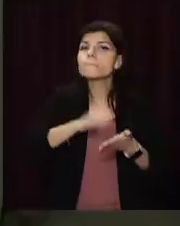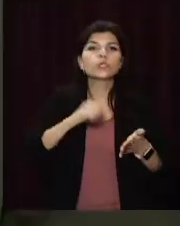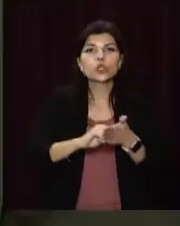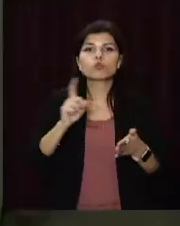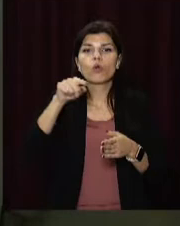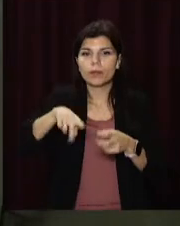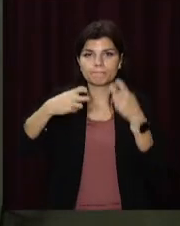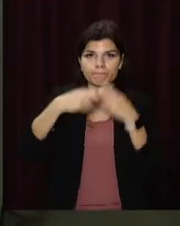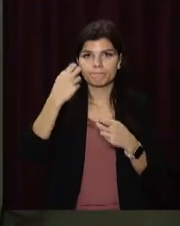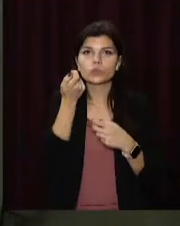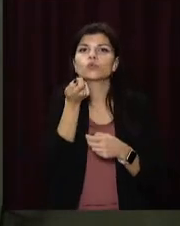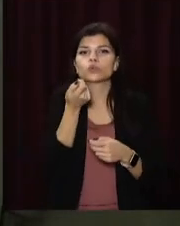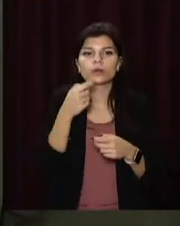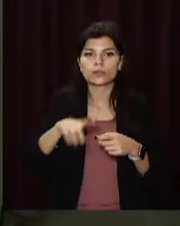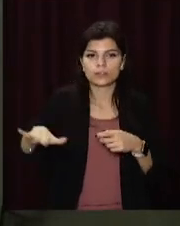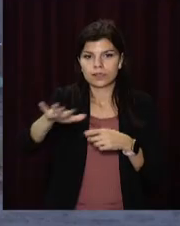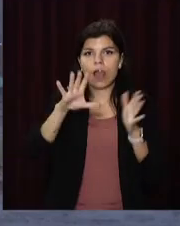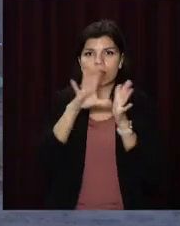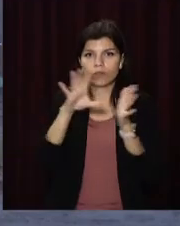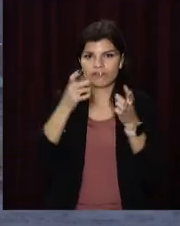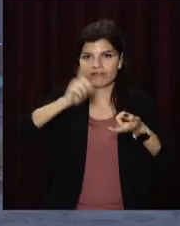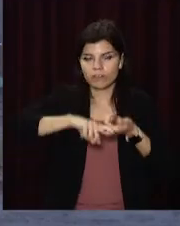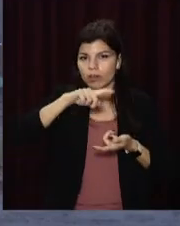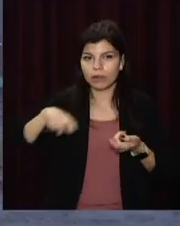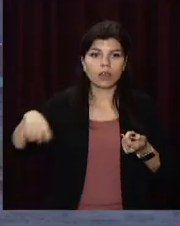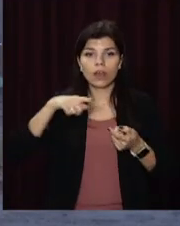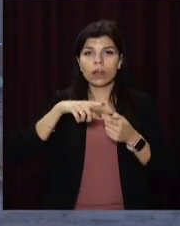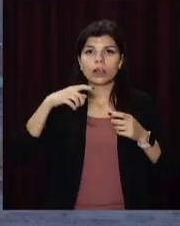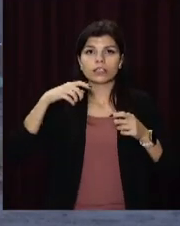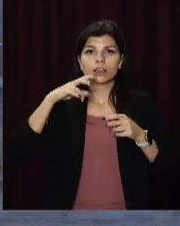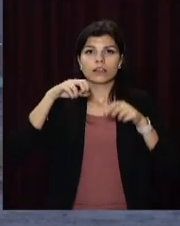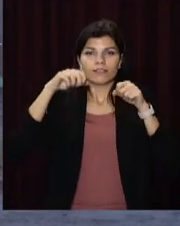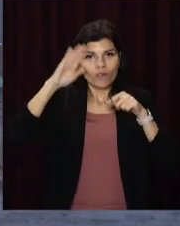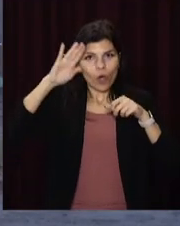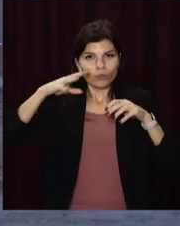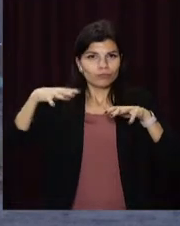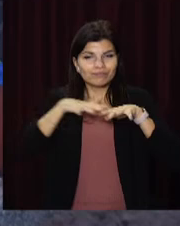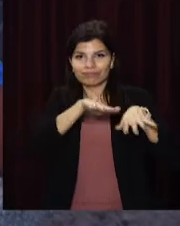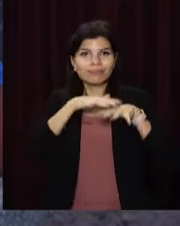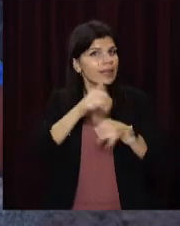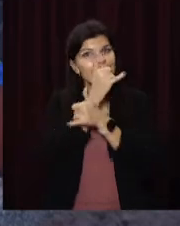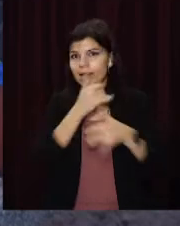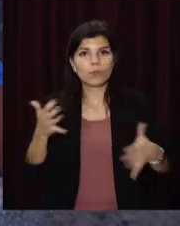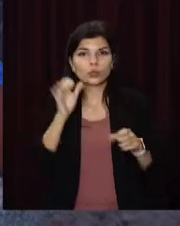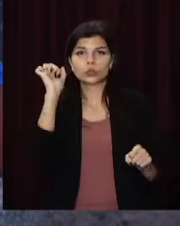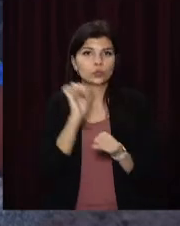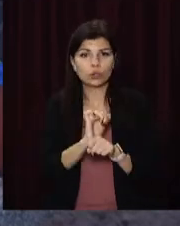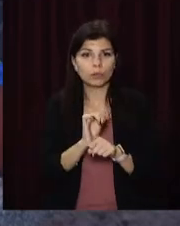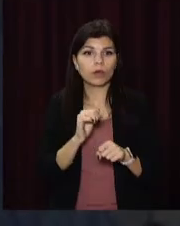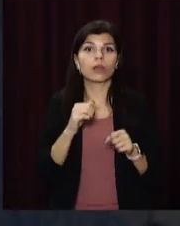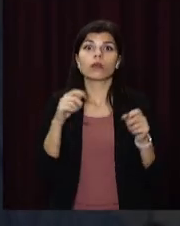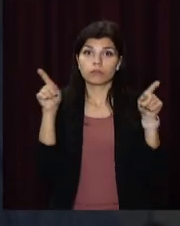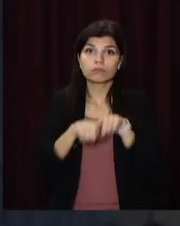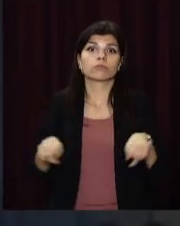– пошкоджена електромережа станції. Кілька днів Кайдацька насосна не могла поставляти воду до домівок городян. І такі ситуації не